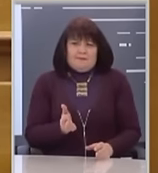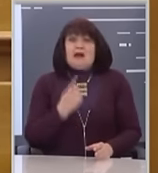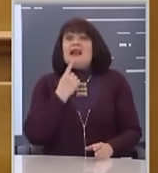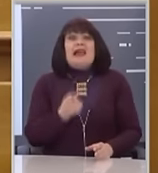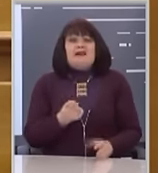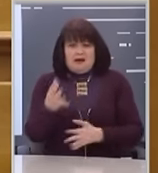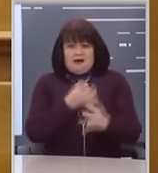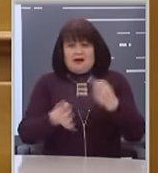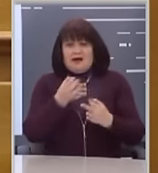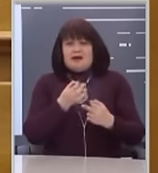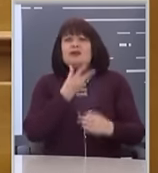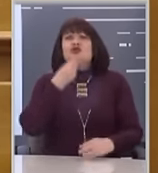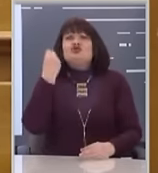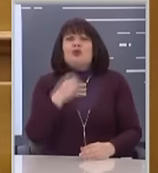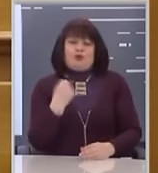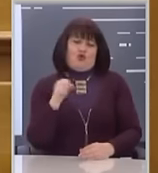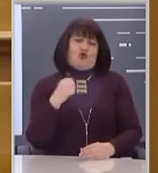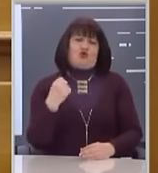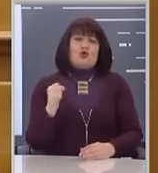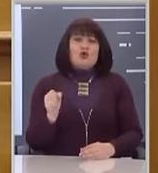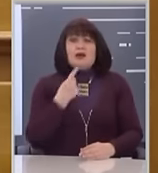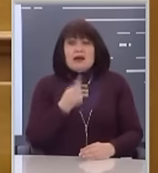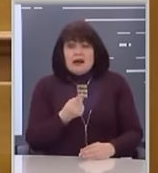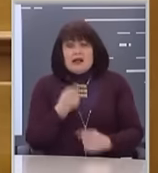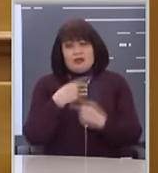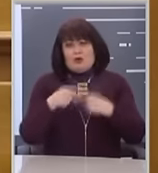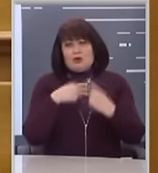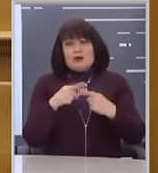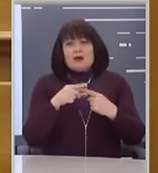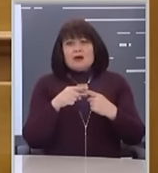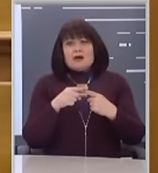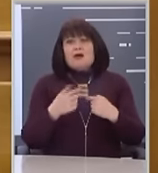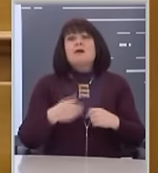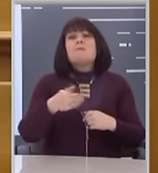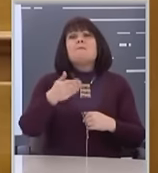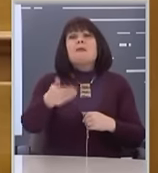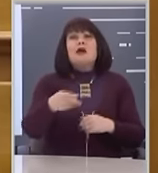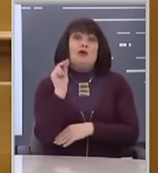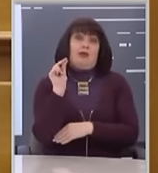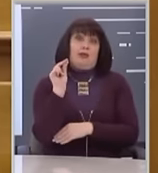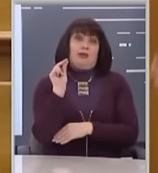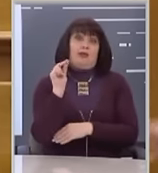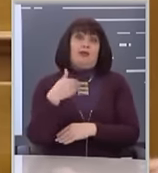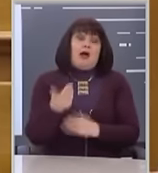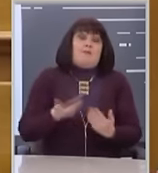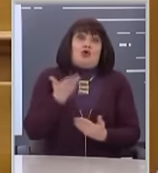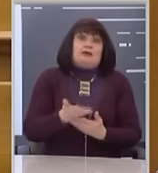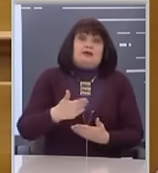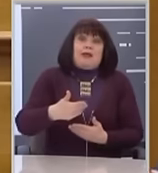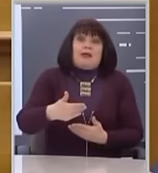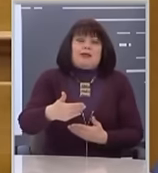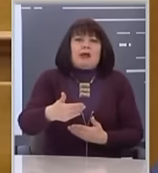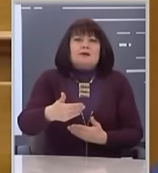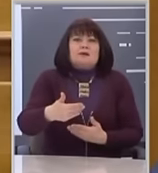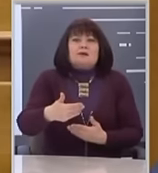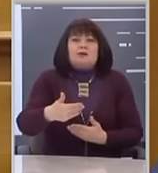καταθέτουν την ντροπή τους, τη διαφωνία τους και την μελλοντική υπόσχεση, πρόταση και υπόσχεση